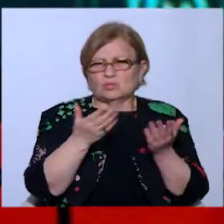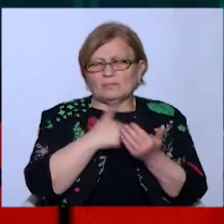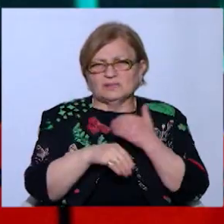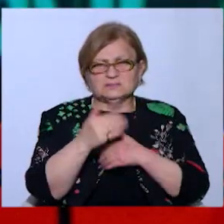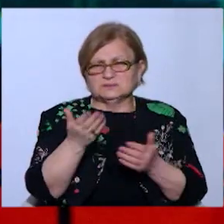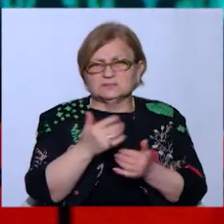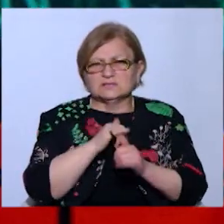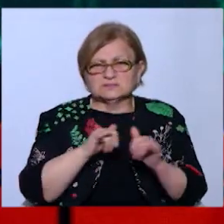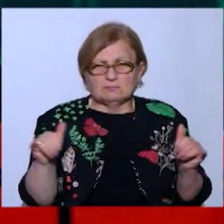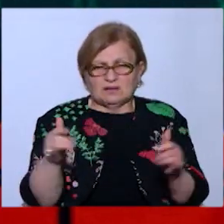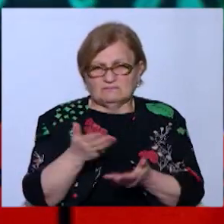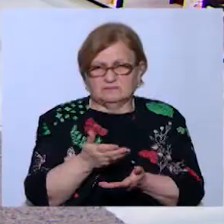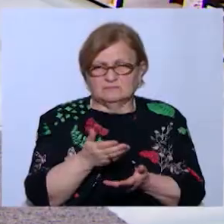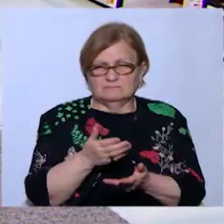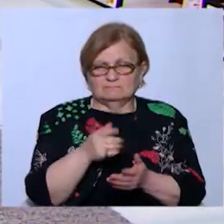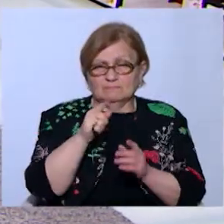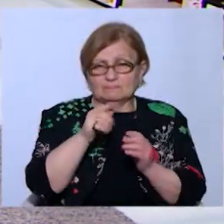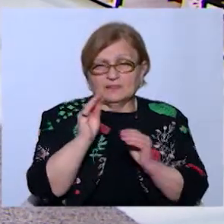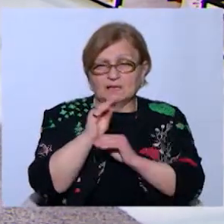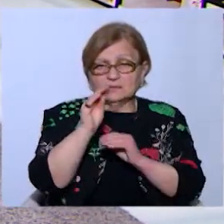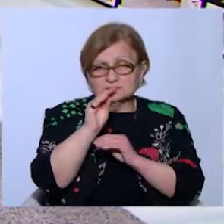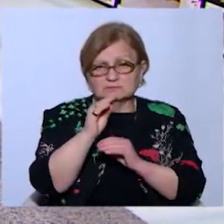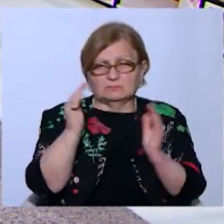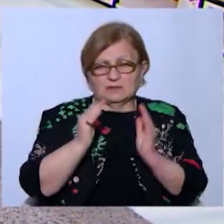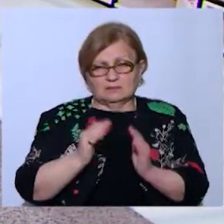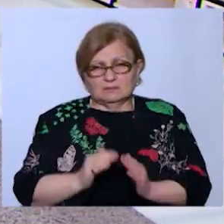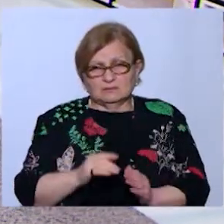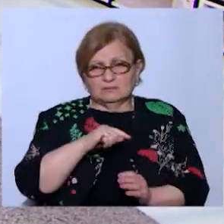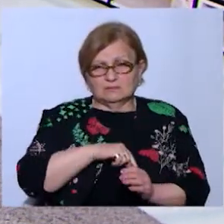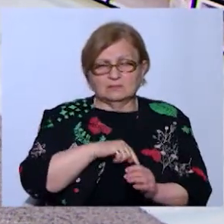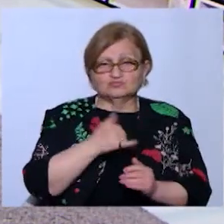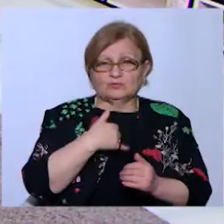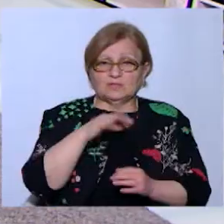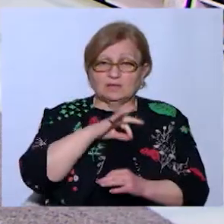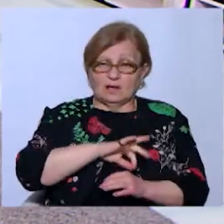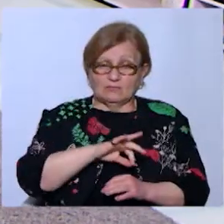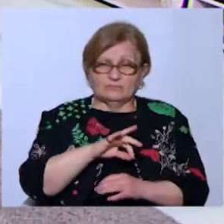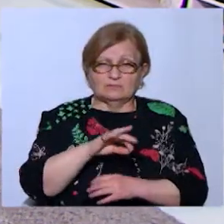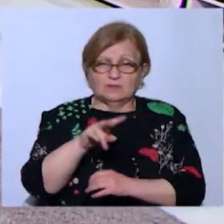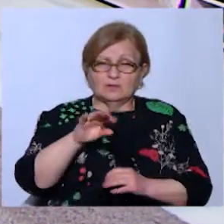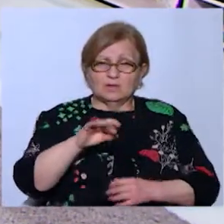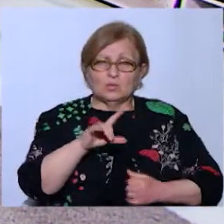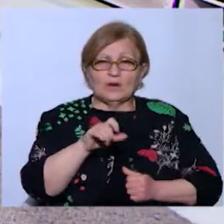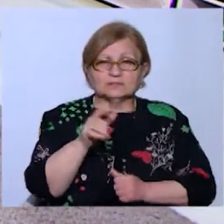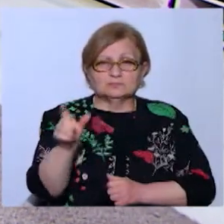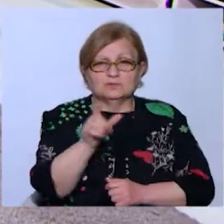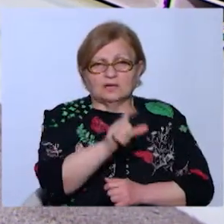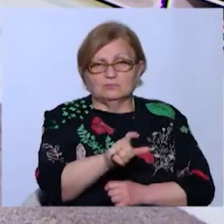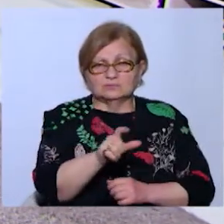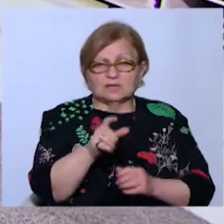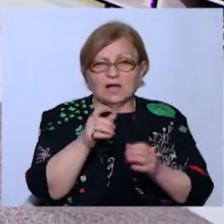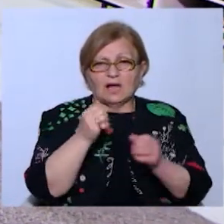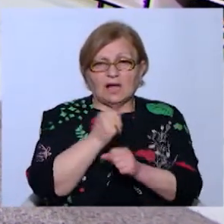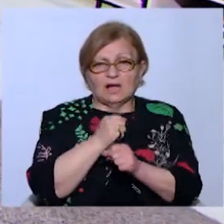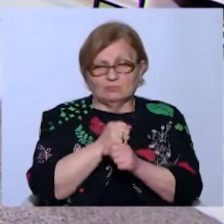მთლიანი რიცხვთა სიმრავლე. ამ ზრდადობა კლებადობის თვისებას გამოვიყენებთ ლოგარითმული განტოლებებისა და უტოლობების